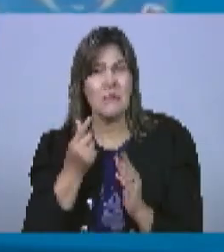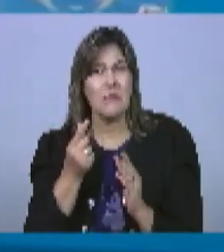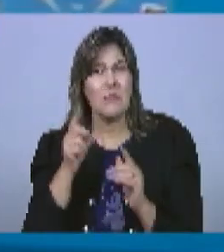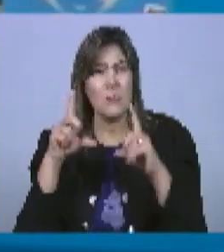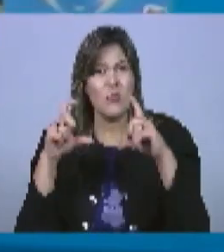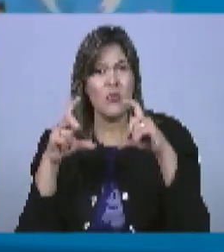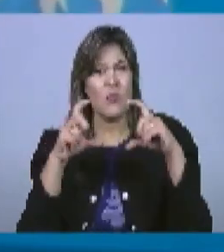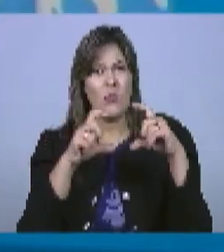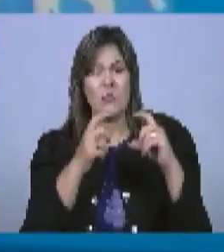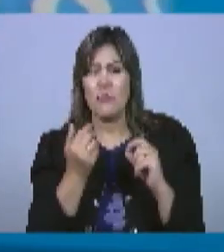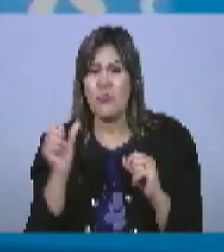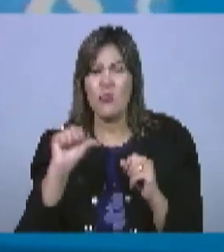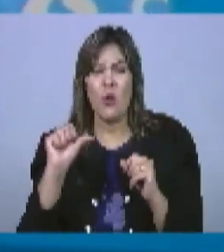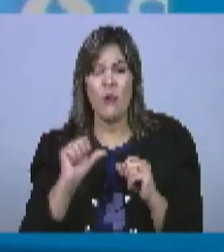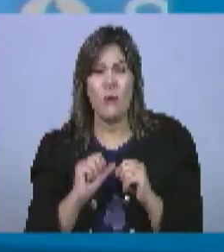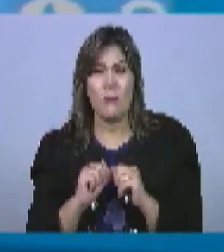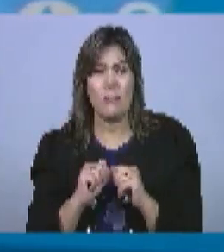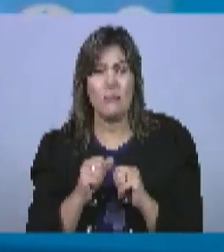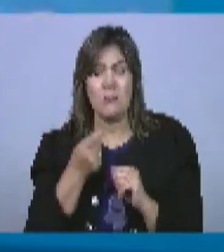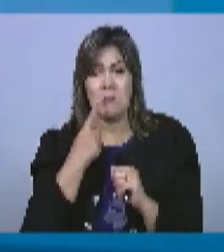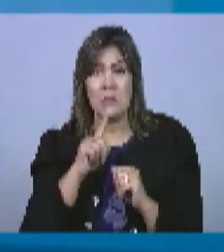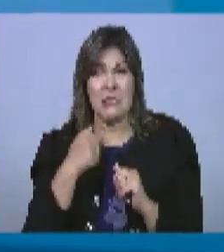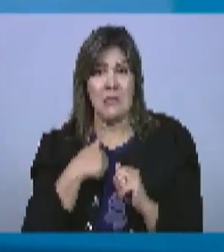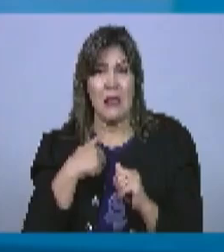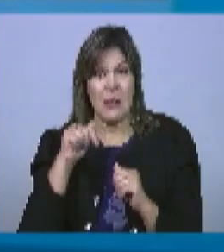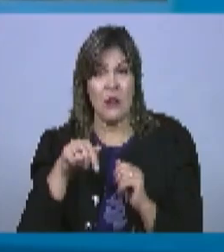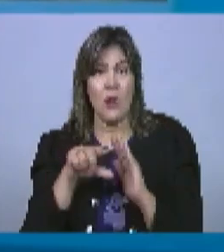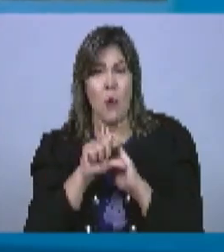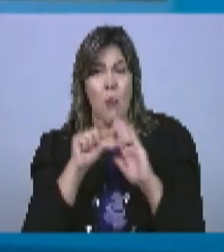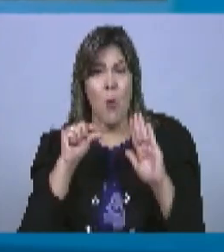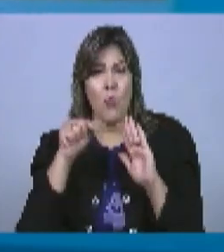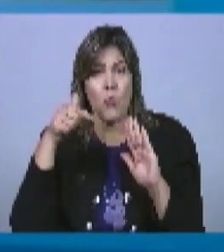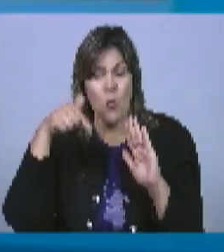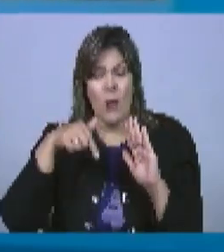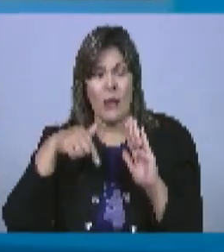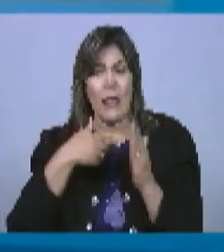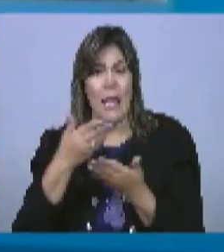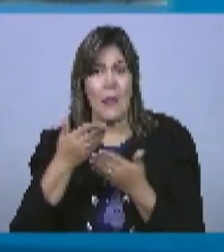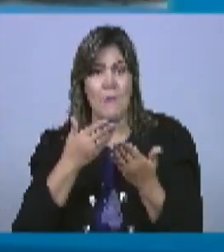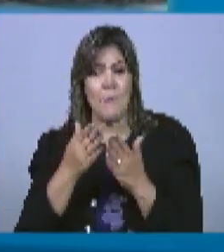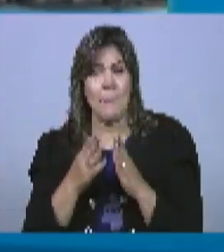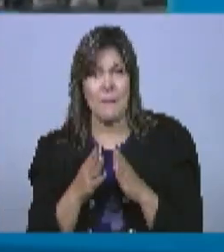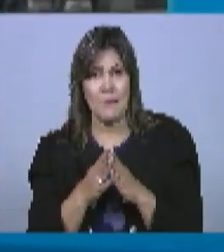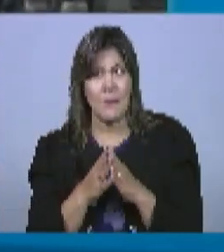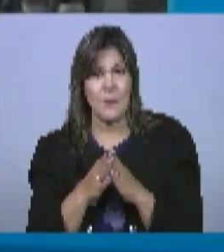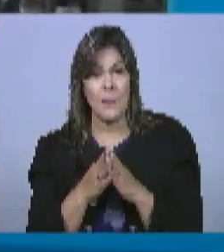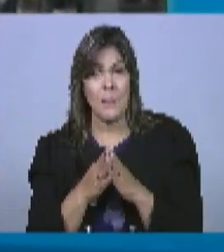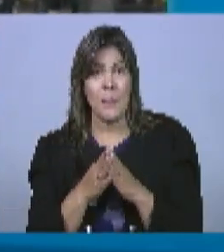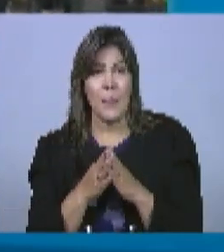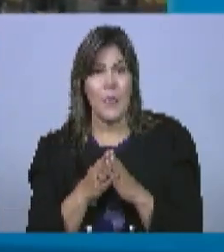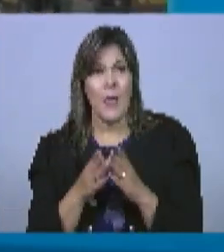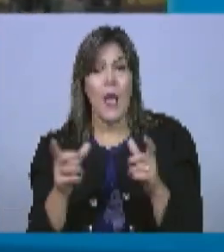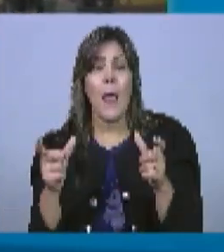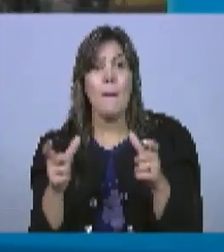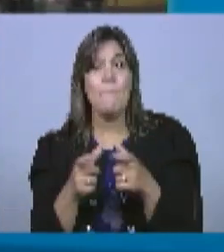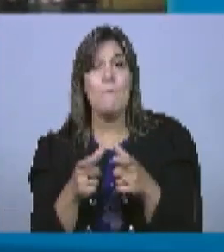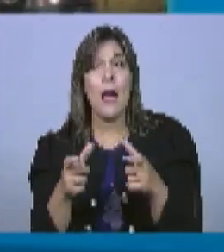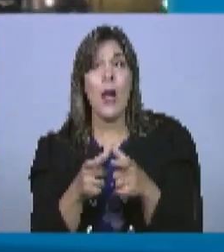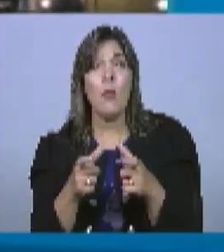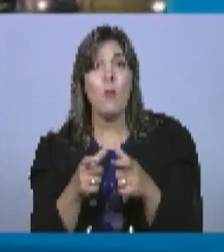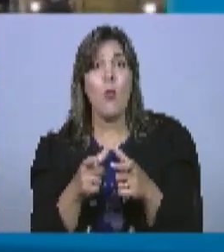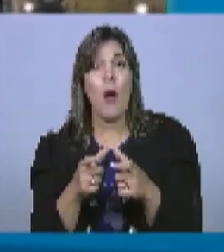لكن انا اللي لفت انتباهي وده الموضوع اللي انا عايز اتكلم مع حضراتكم فيه مجموعه من